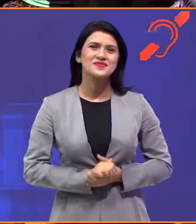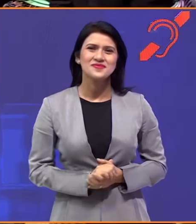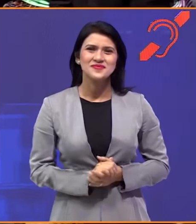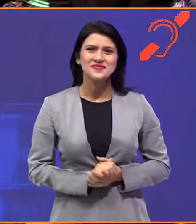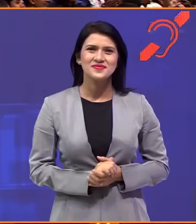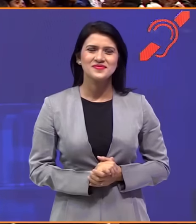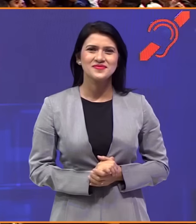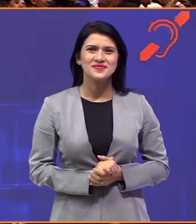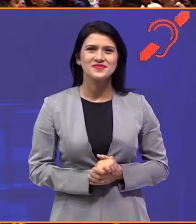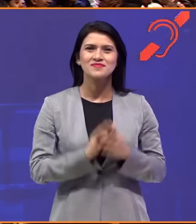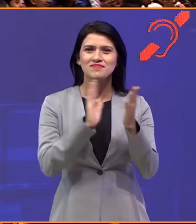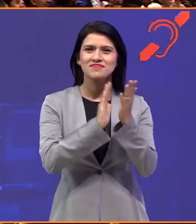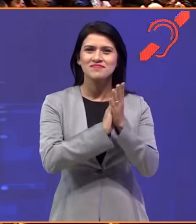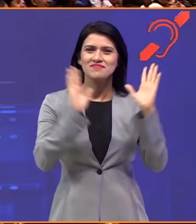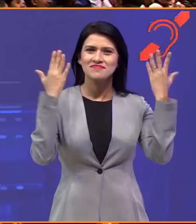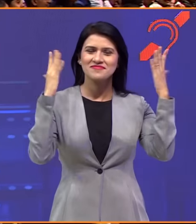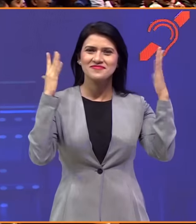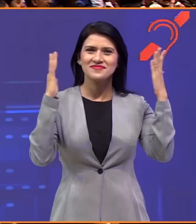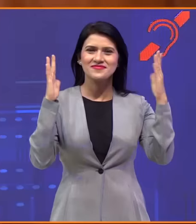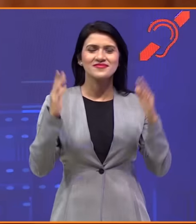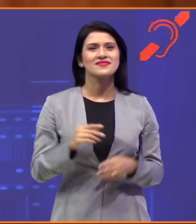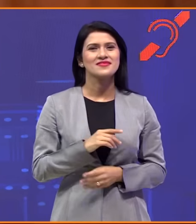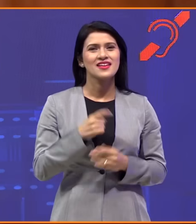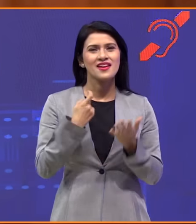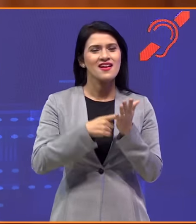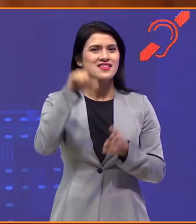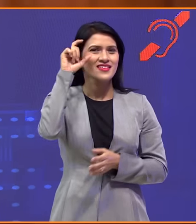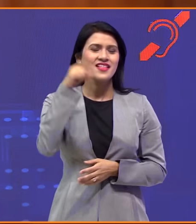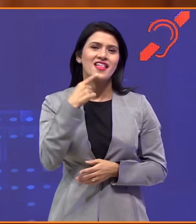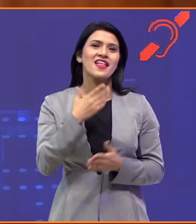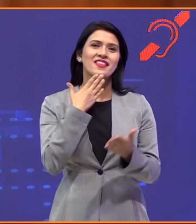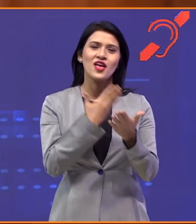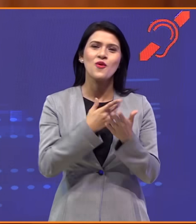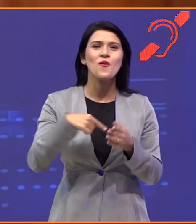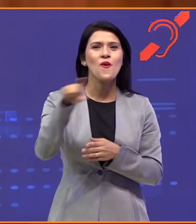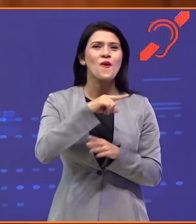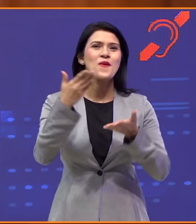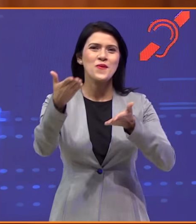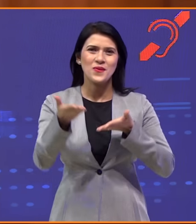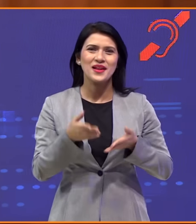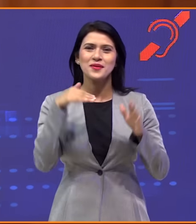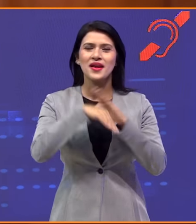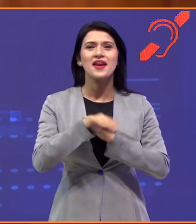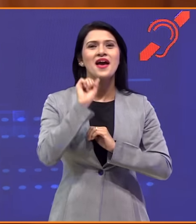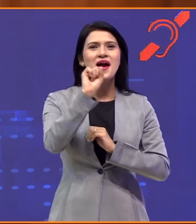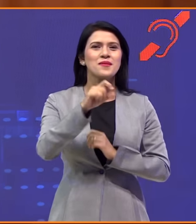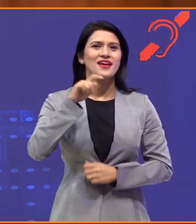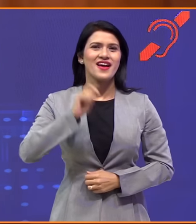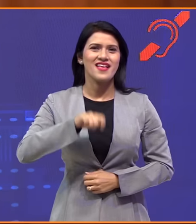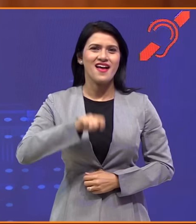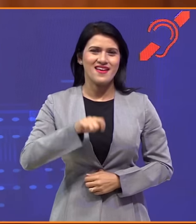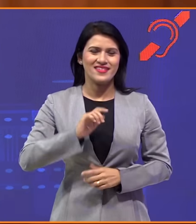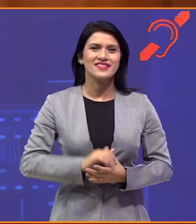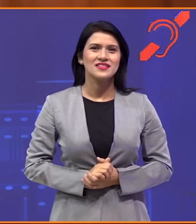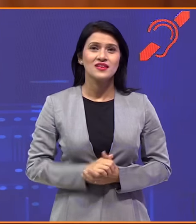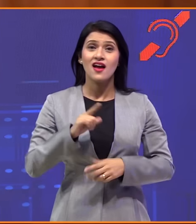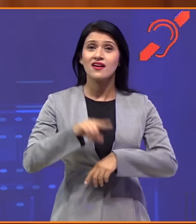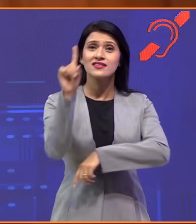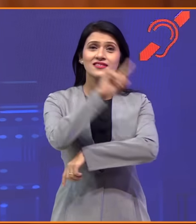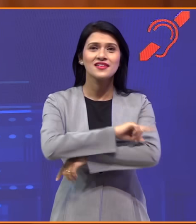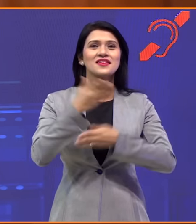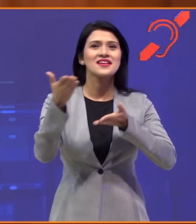साथ थंक य सो म बहुत बहुत स्वागत है आपका अत में आपकी अदालत में आज मेरे